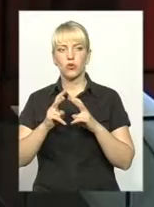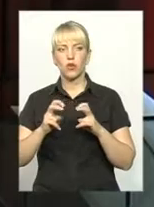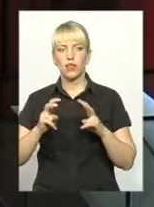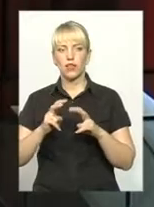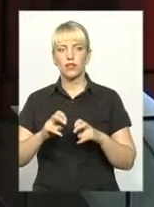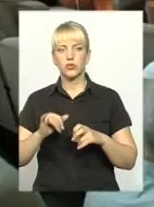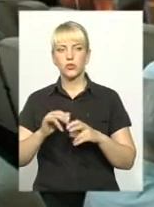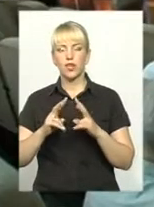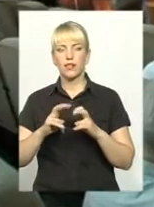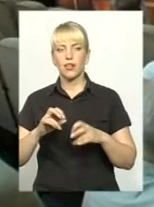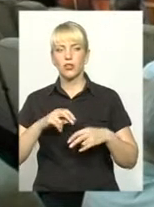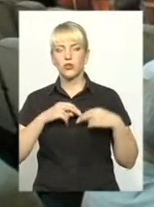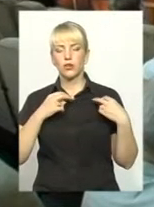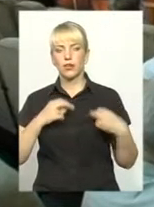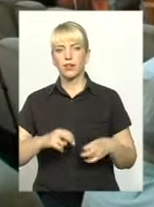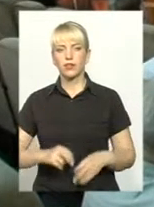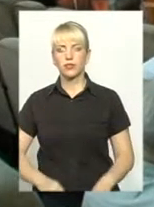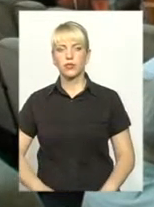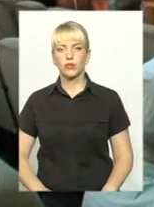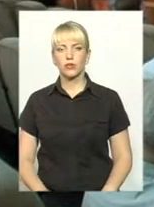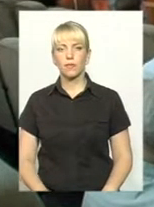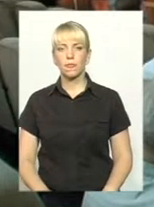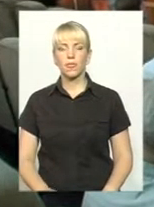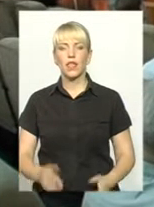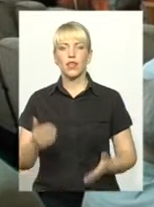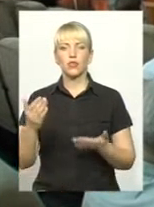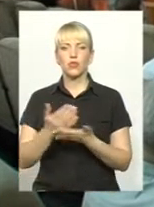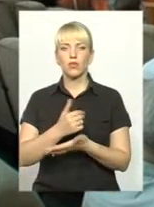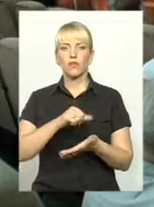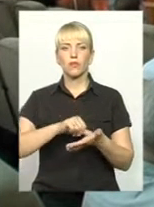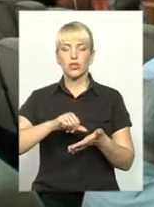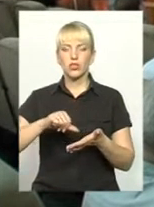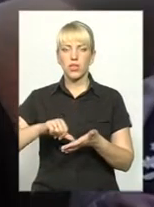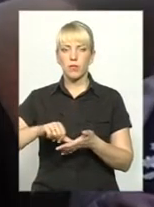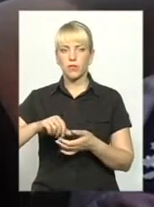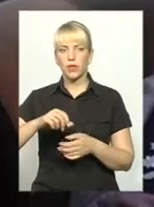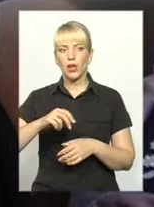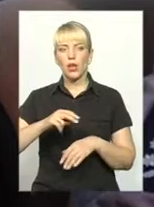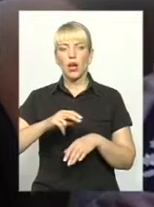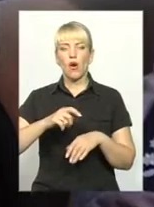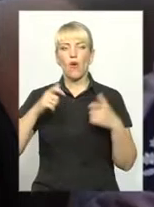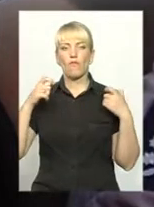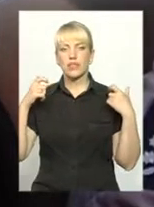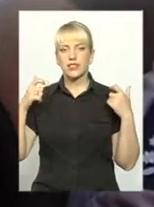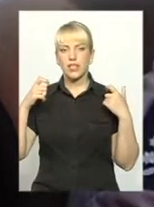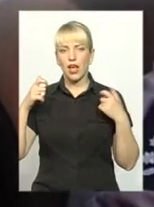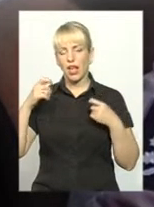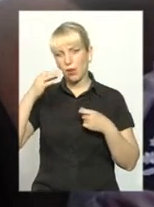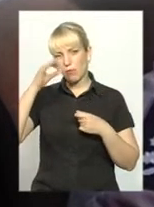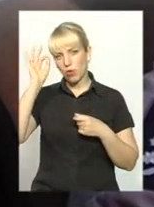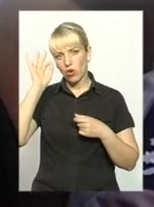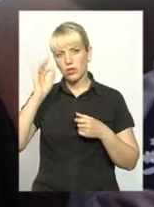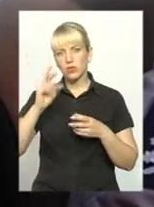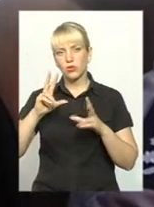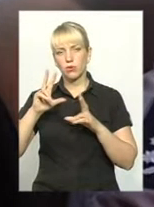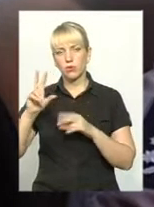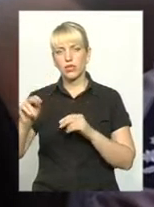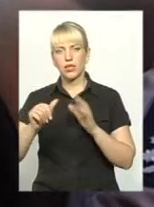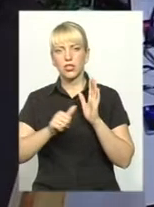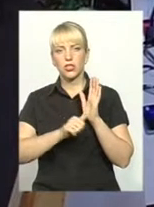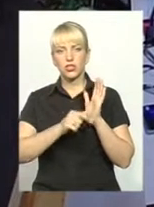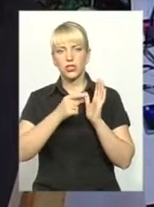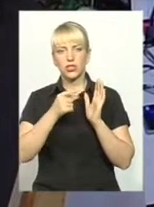аналізу ризиків. Новоспеченим дільничним офіцерам поліції та слідчим у відомстві обіцяють гідні зарплати, відповідно, від 6 до 10 тисяч